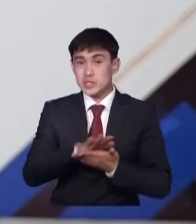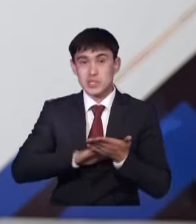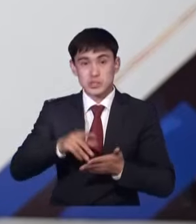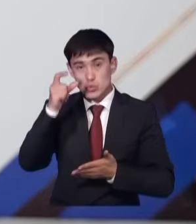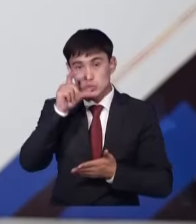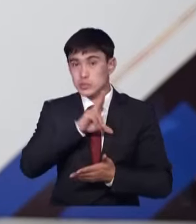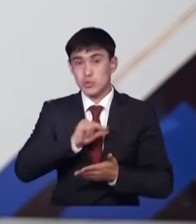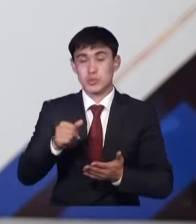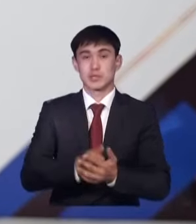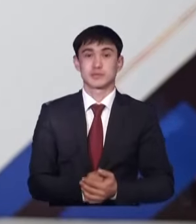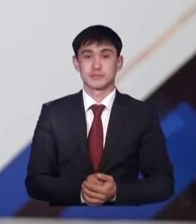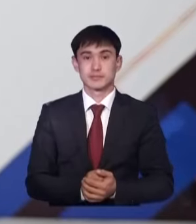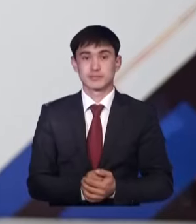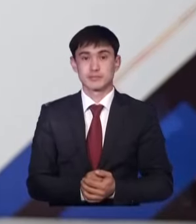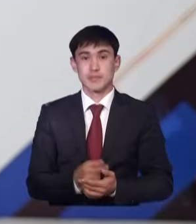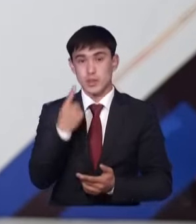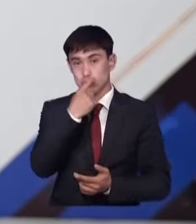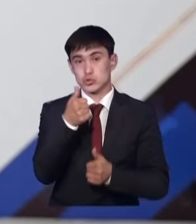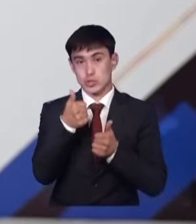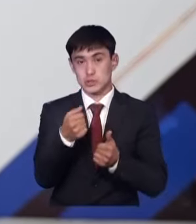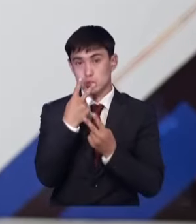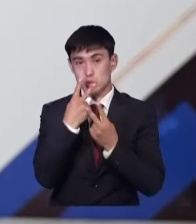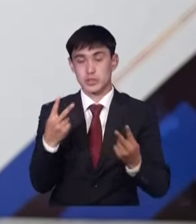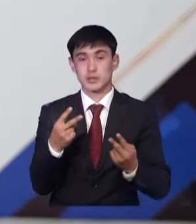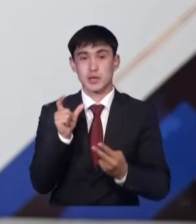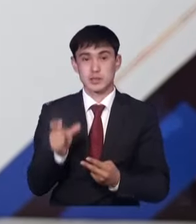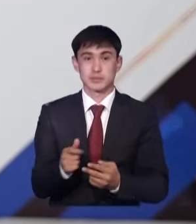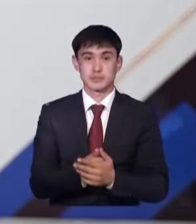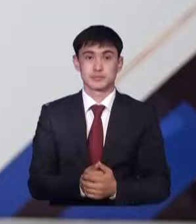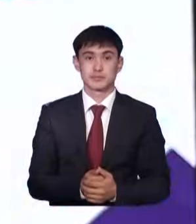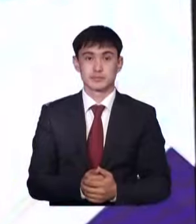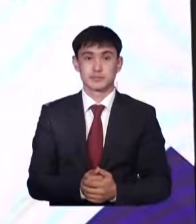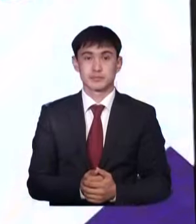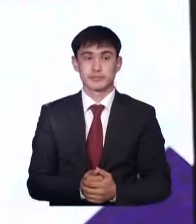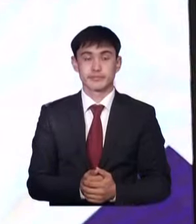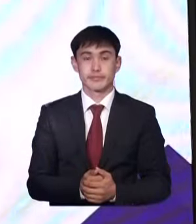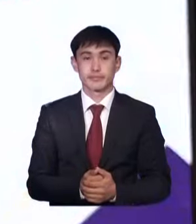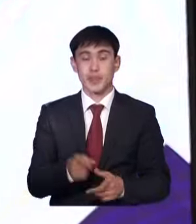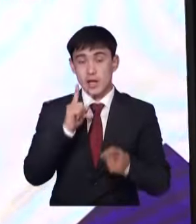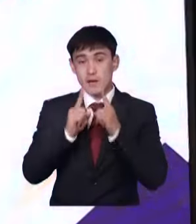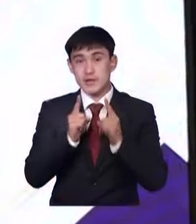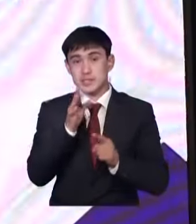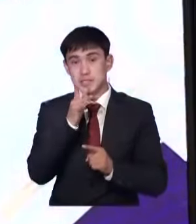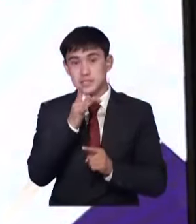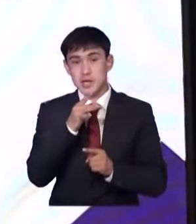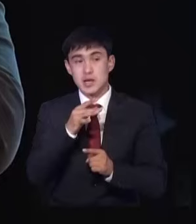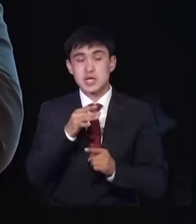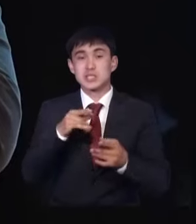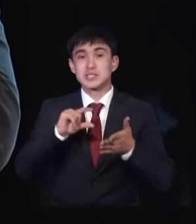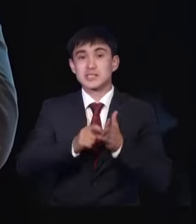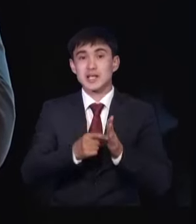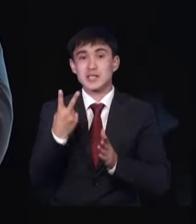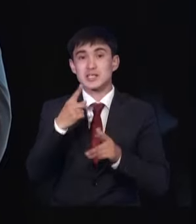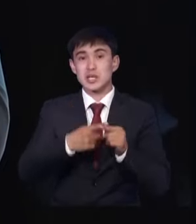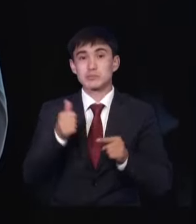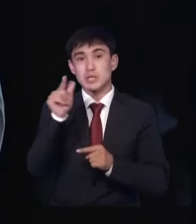ешқашан көзілдірік кимеген, көзі өте қырағы болған кісі екен. Конференция мазмунды болды. Зал 2,5